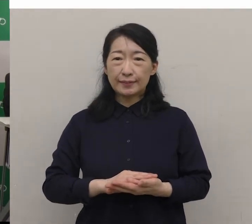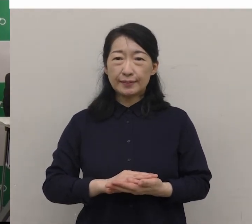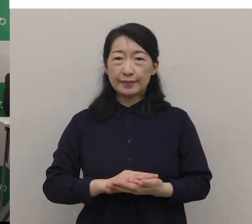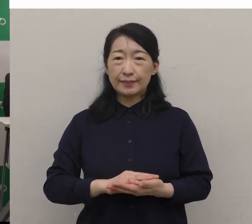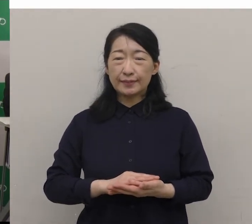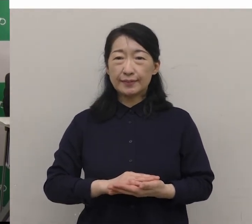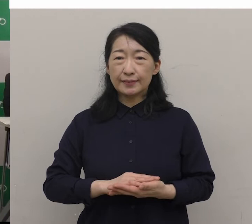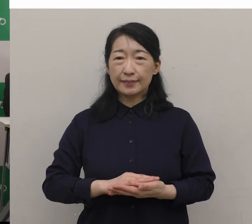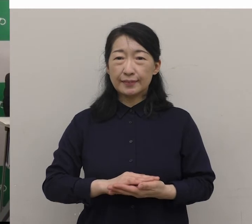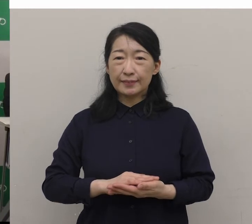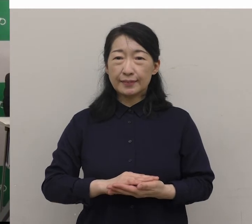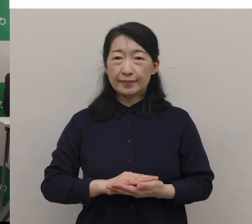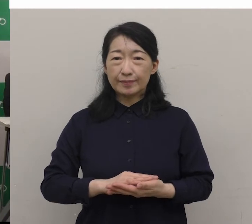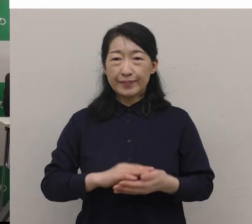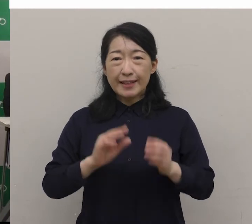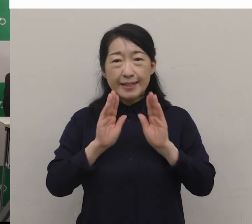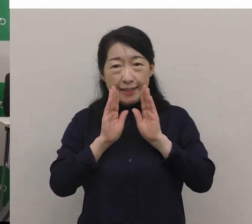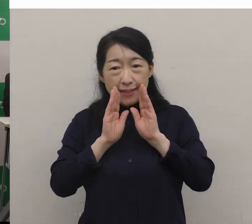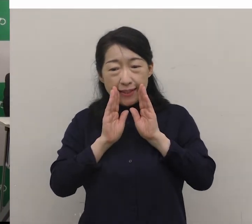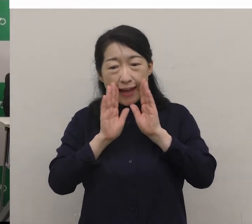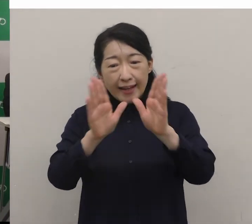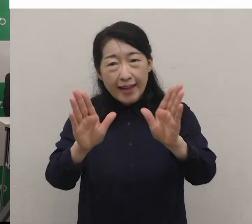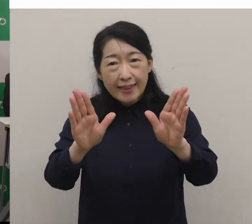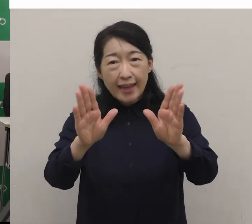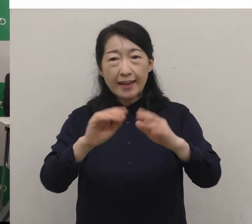あれかな、叫んでいただきまして、